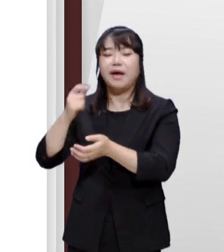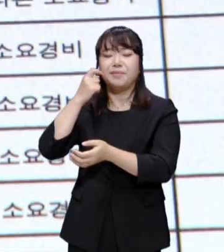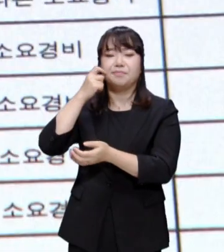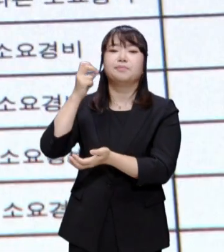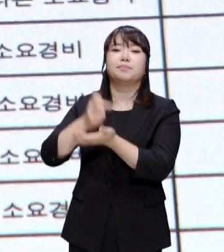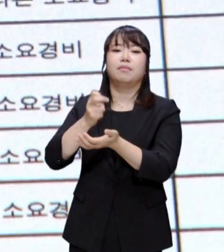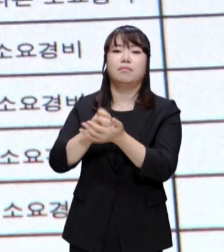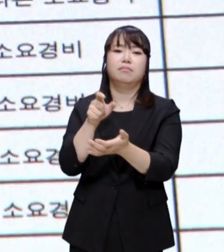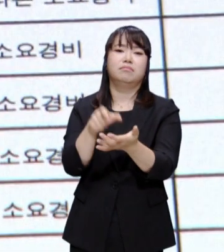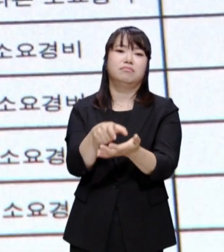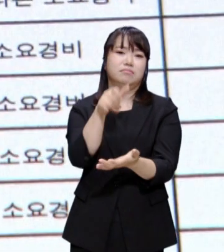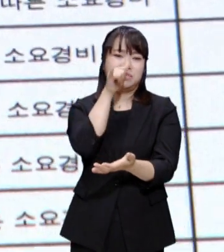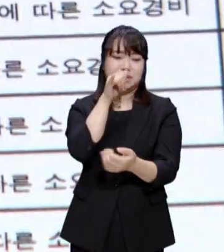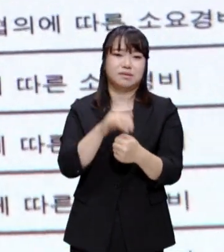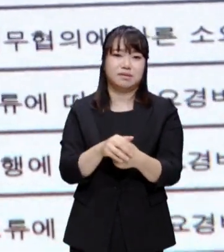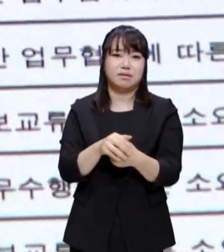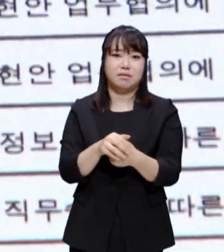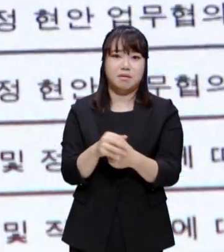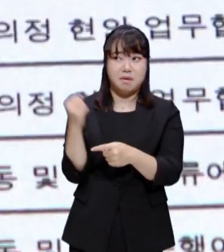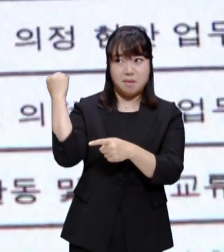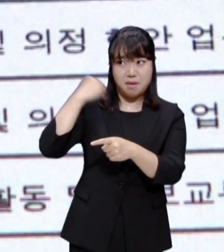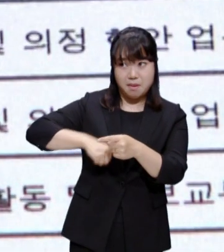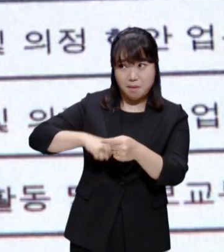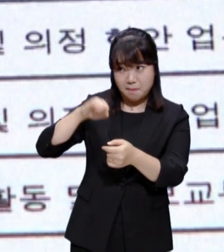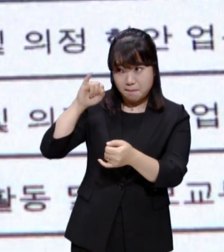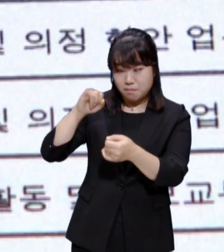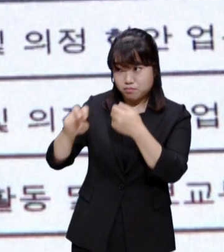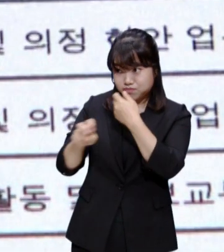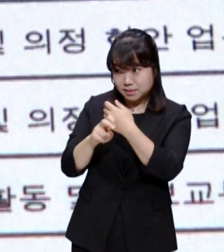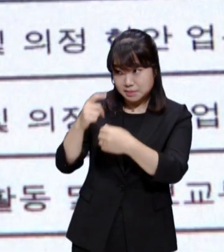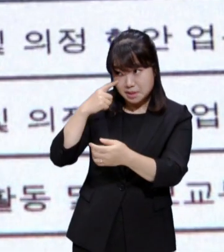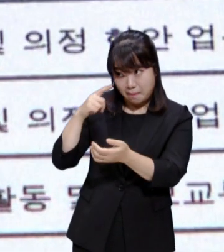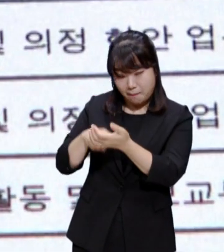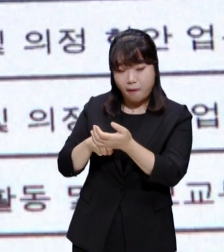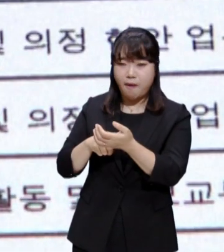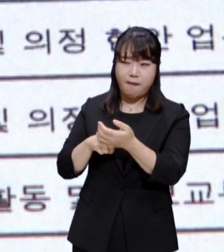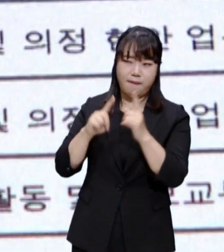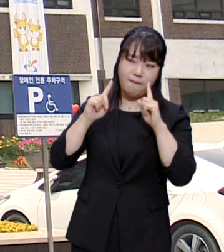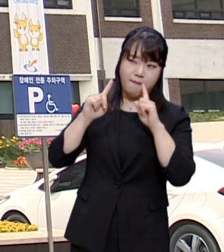있습니다. 조례 위반 소지가 있다는 해석이 나오는 이유입니다.